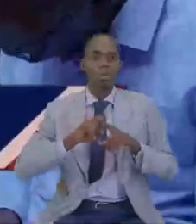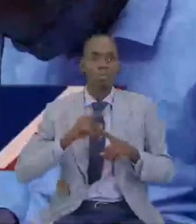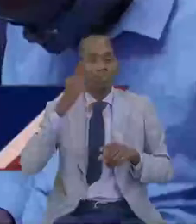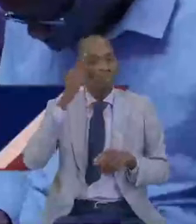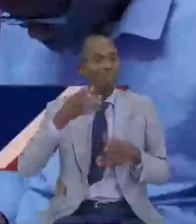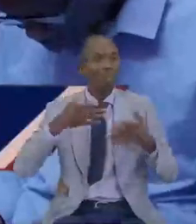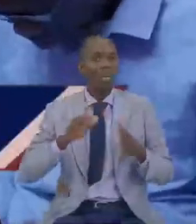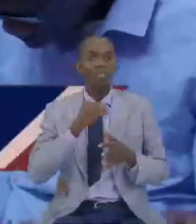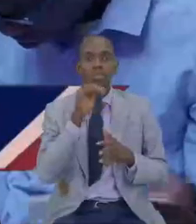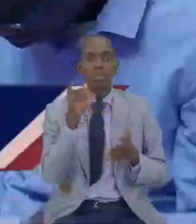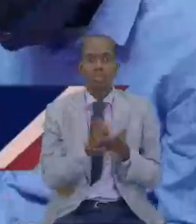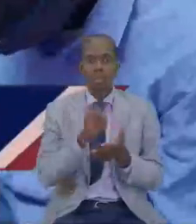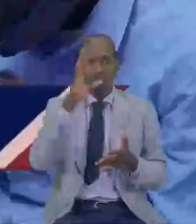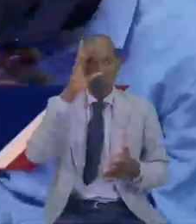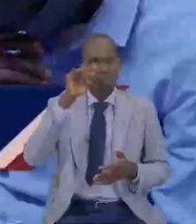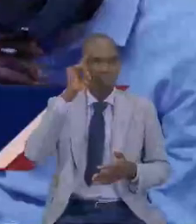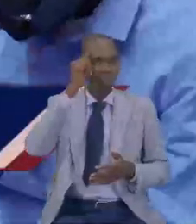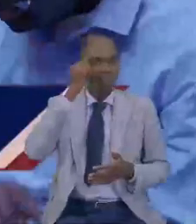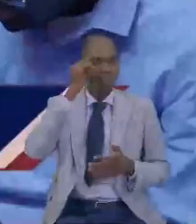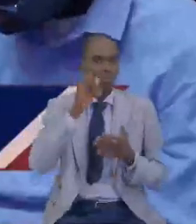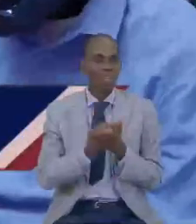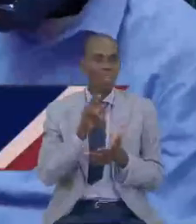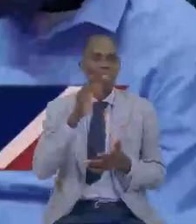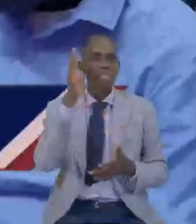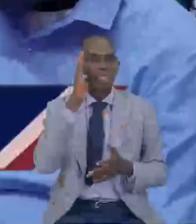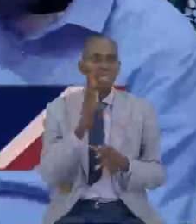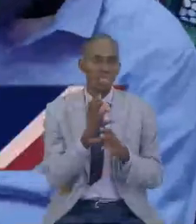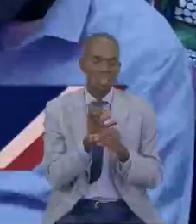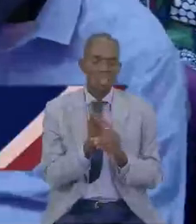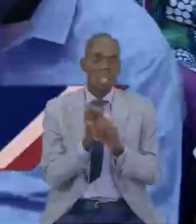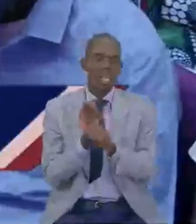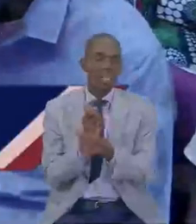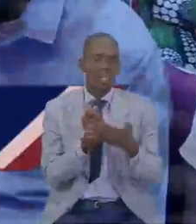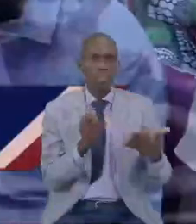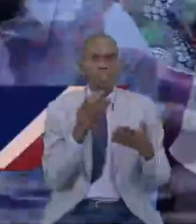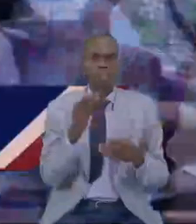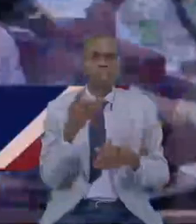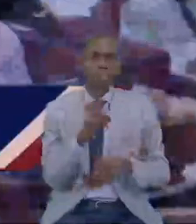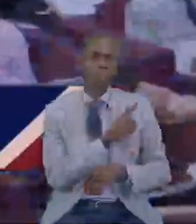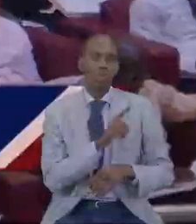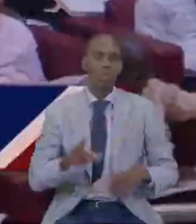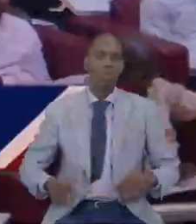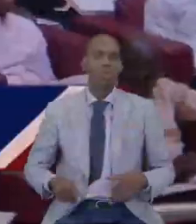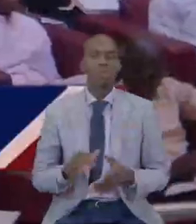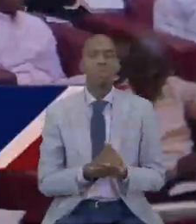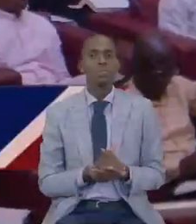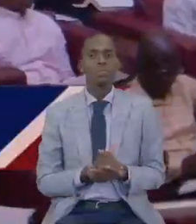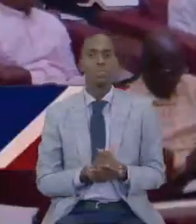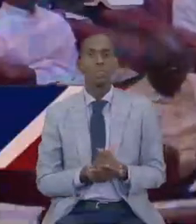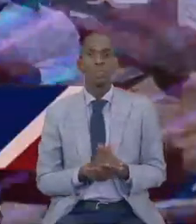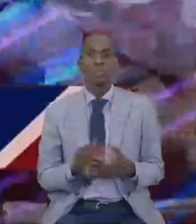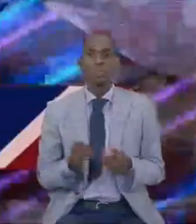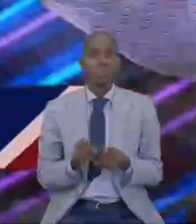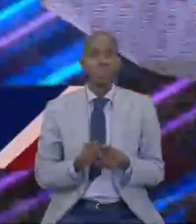qu'un tel homme ne s'imagine pas qu'il recevra quelque chose du Seigneur. Même quand il